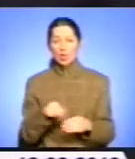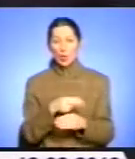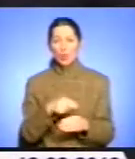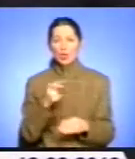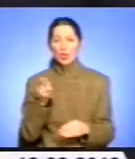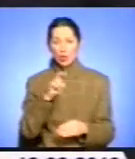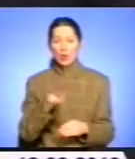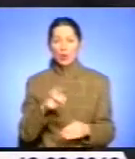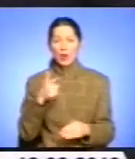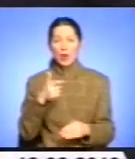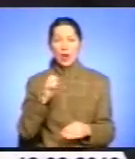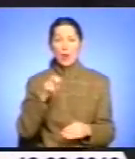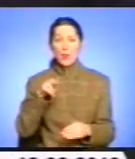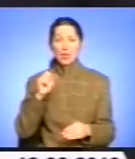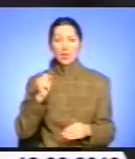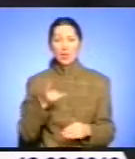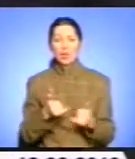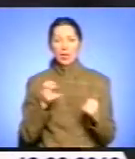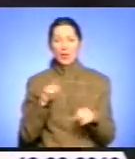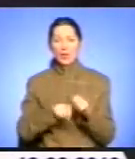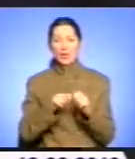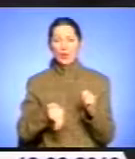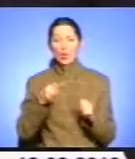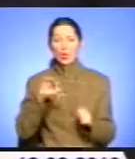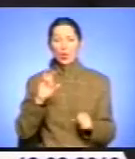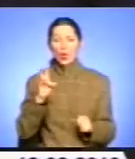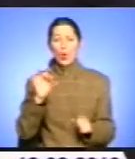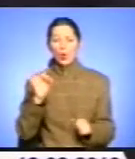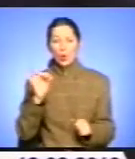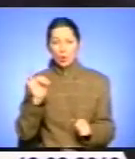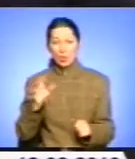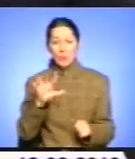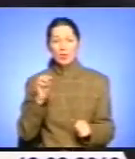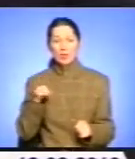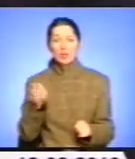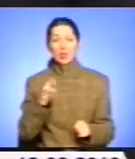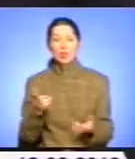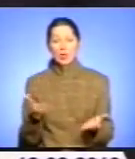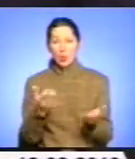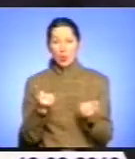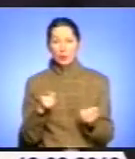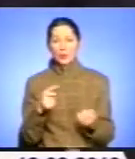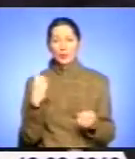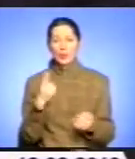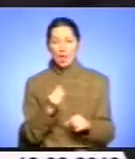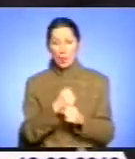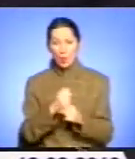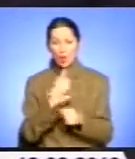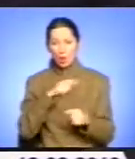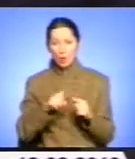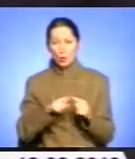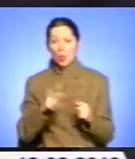Долларов. И на проверку доноров 5 тысяч долларов тоже откуда брать. Поэтому я надеюсь, что будет у нас первая лаборатория в скором времени, которая